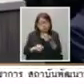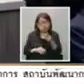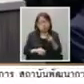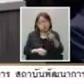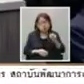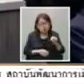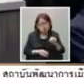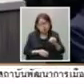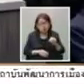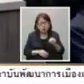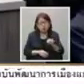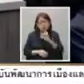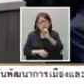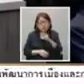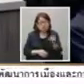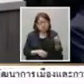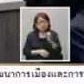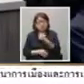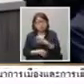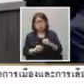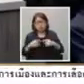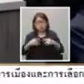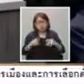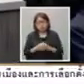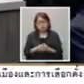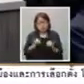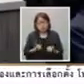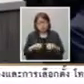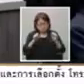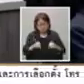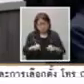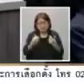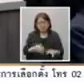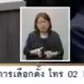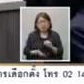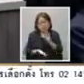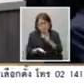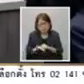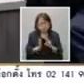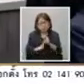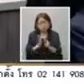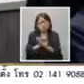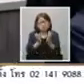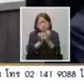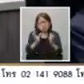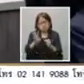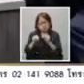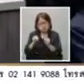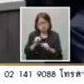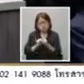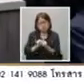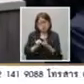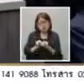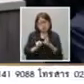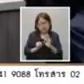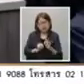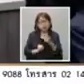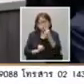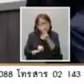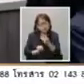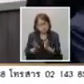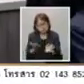กันมันเริ่มที่มีมติ159ไปดูหนังสือบท9สิ